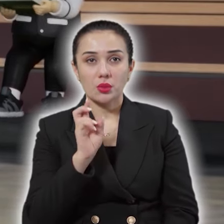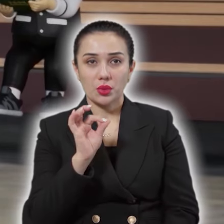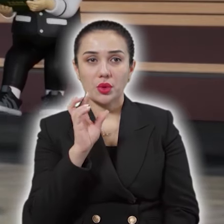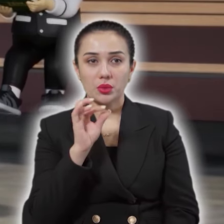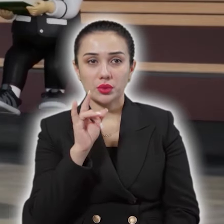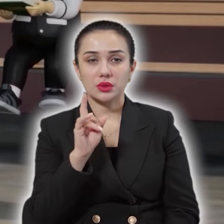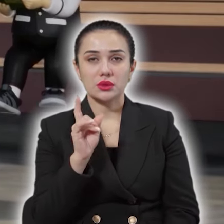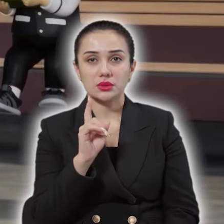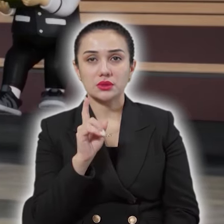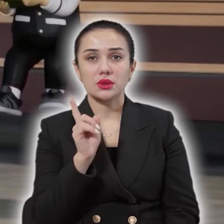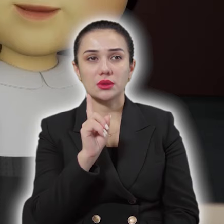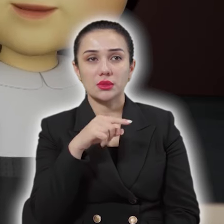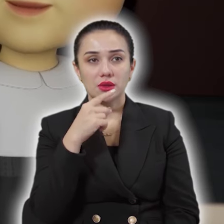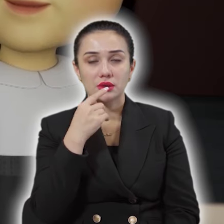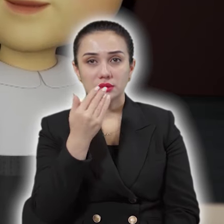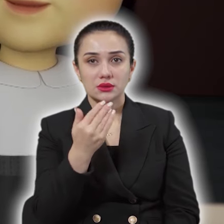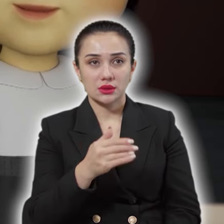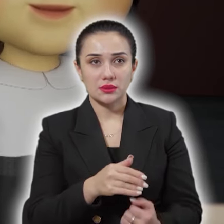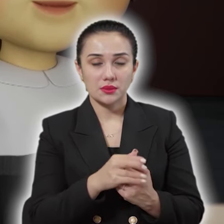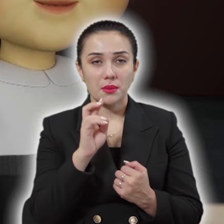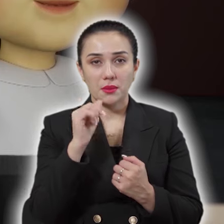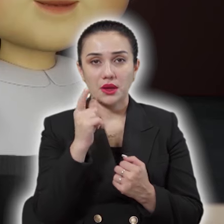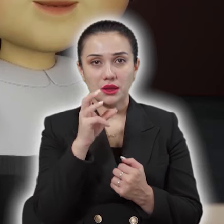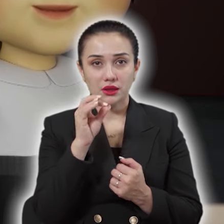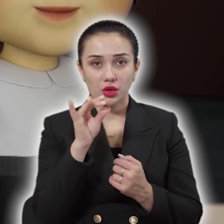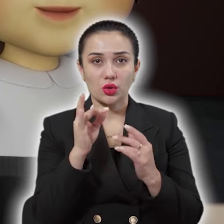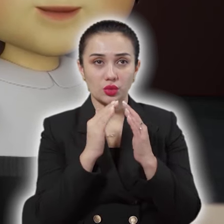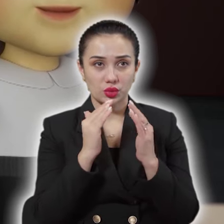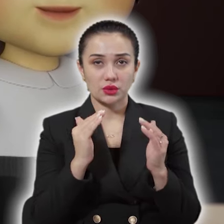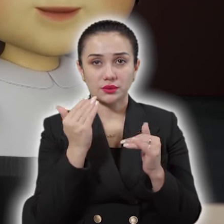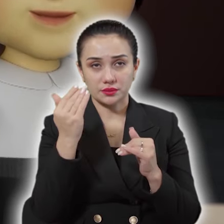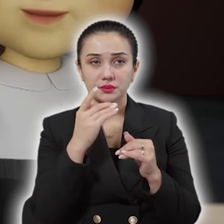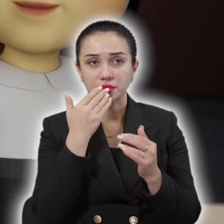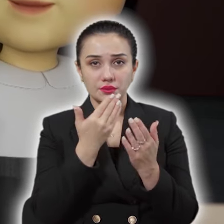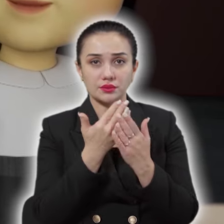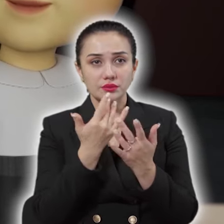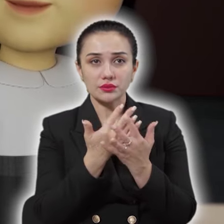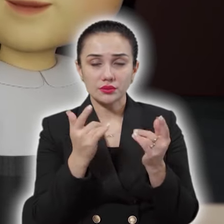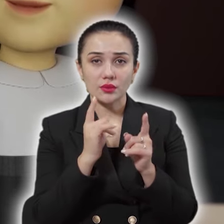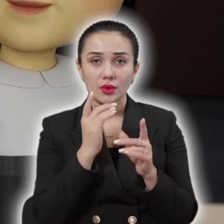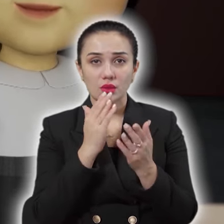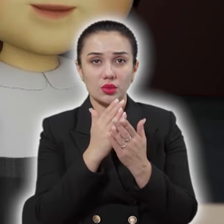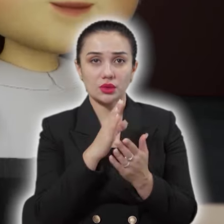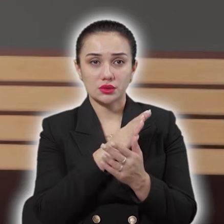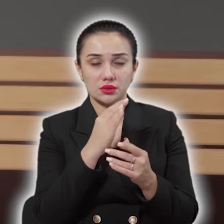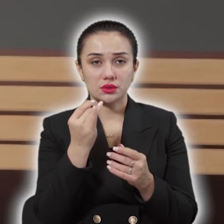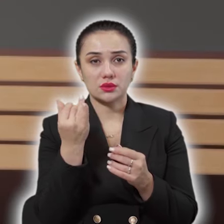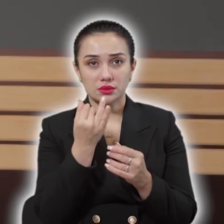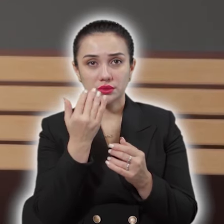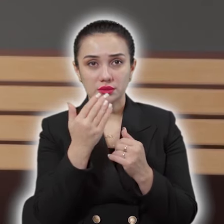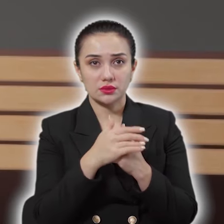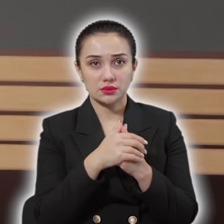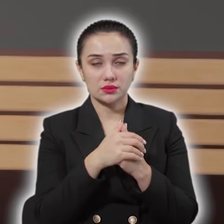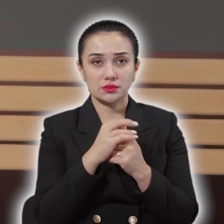Ha, nima deysizlar? Bobur, Baxtiyor uydami? Bizni undan so'raydigan narsalarimiz bor edi.